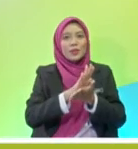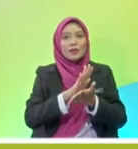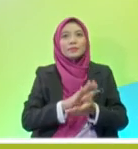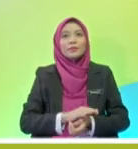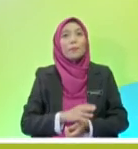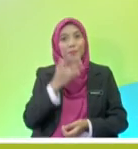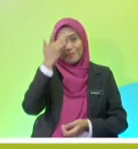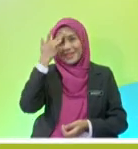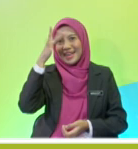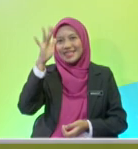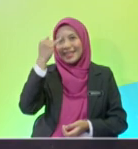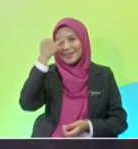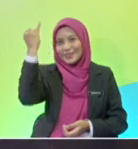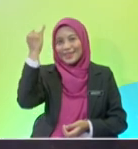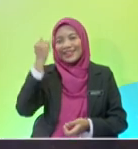oke